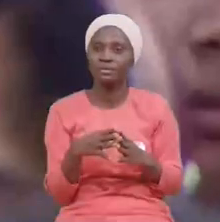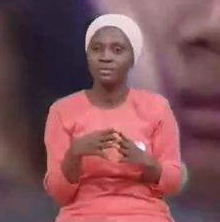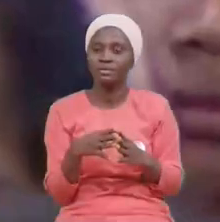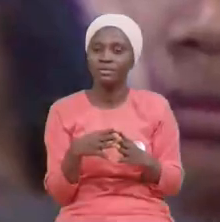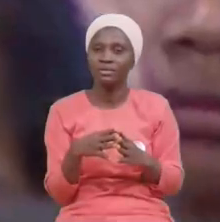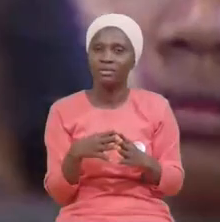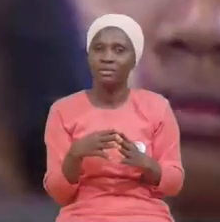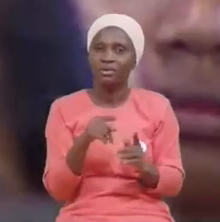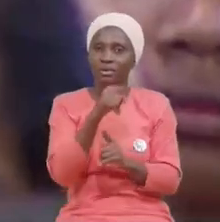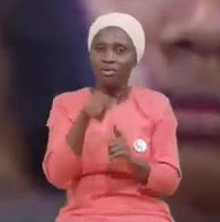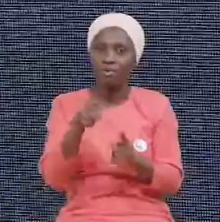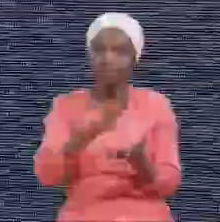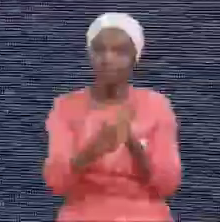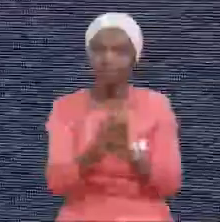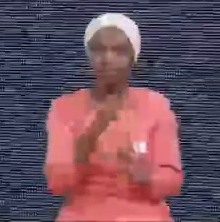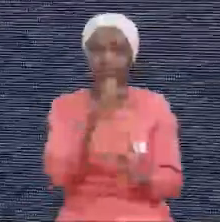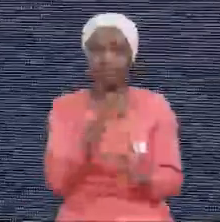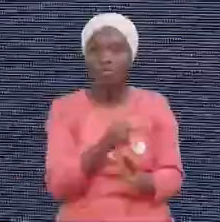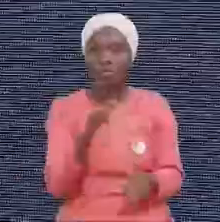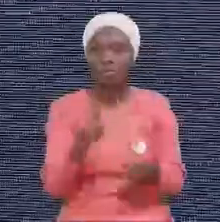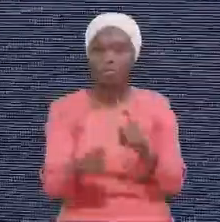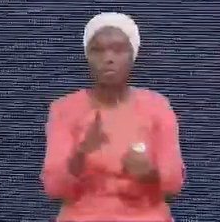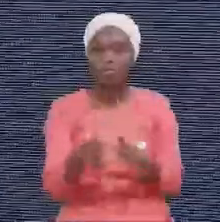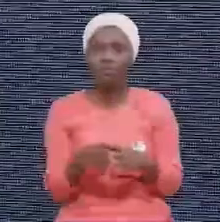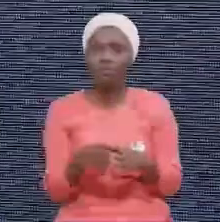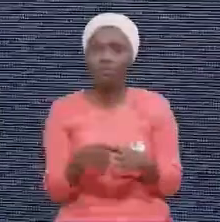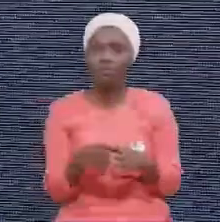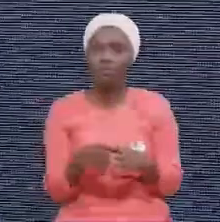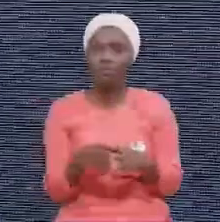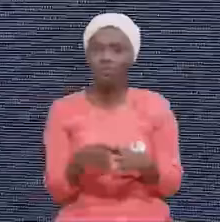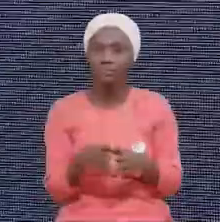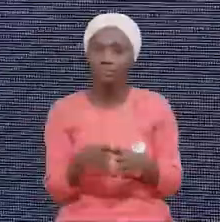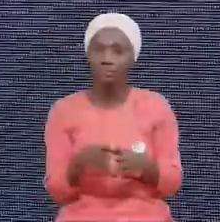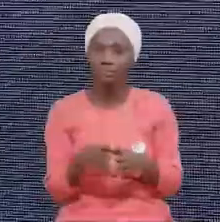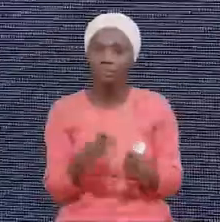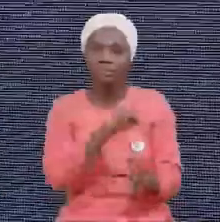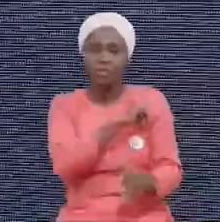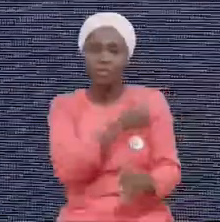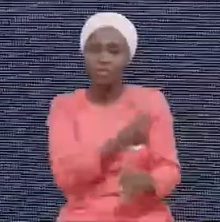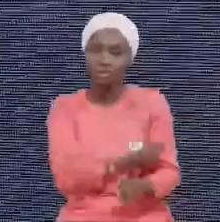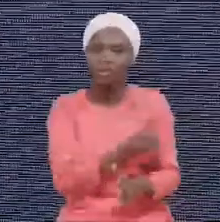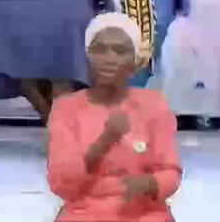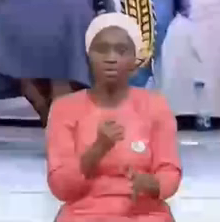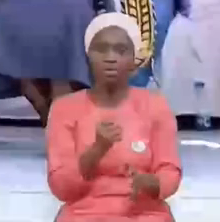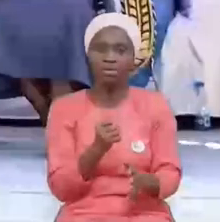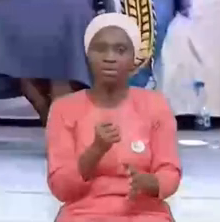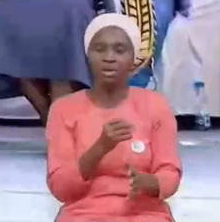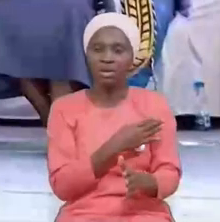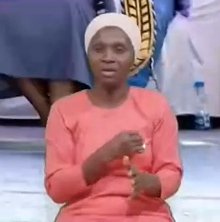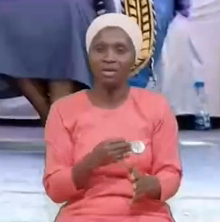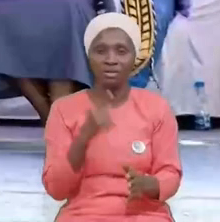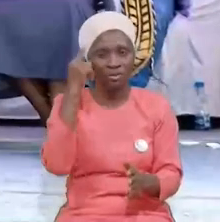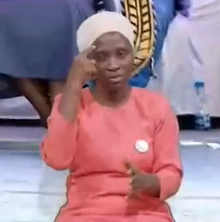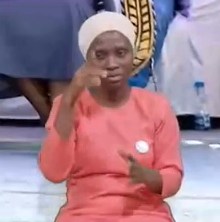Quand tu es devant des personnes âgées, des personnes, les autorités de la ville,